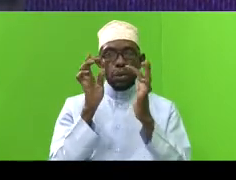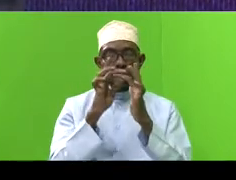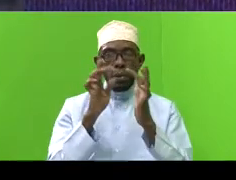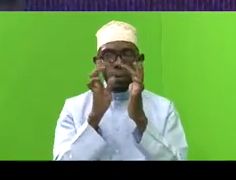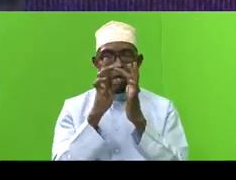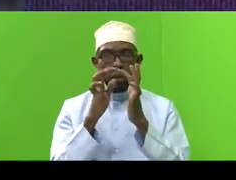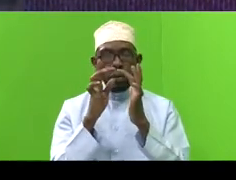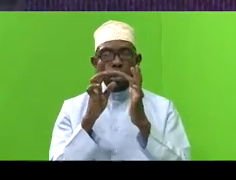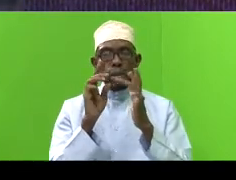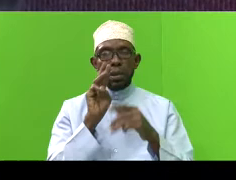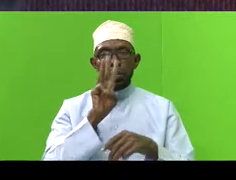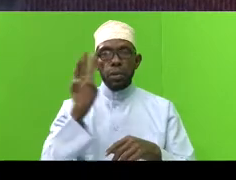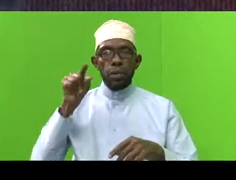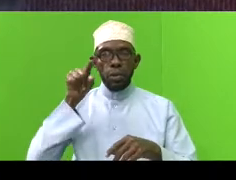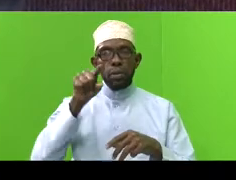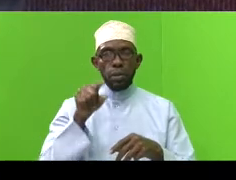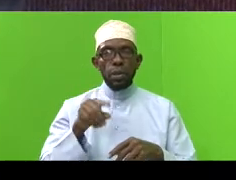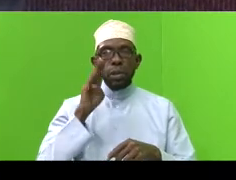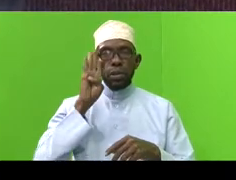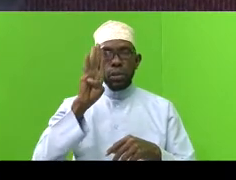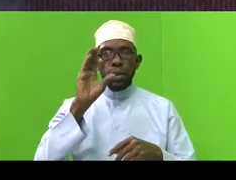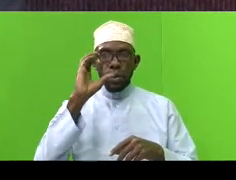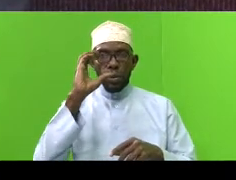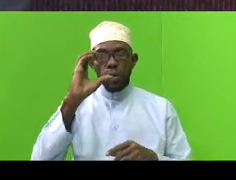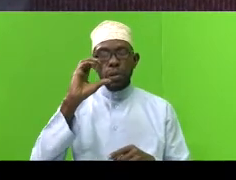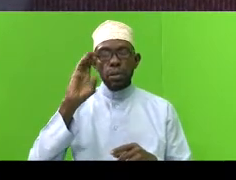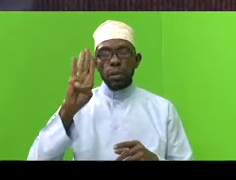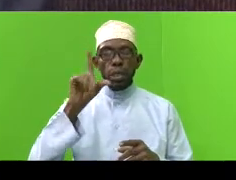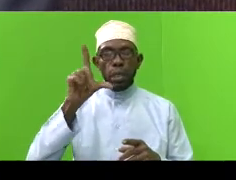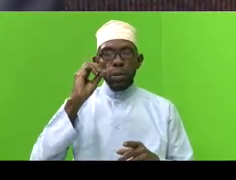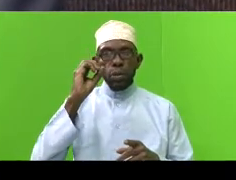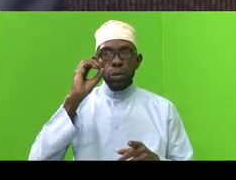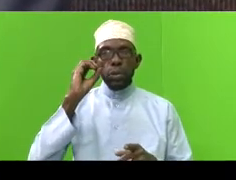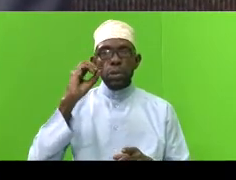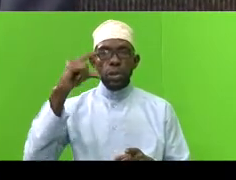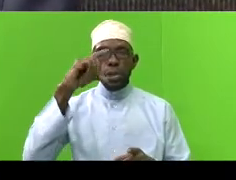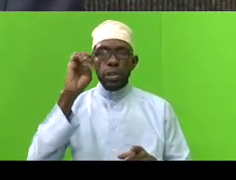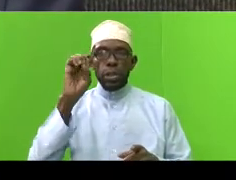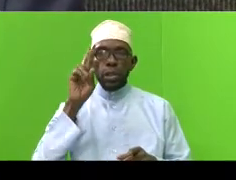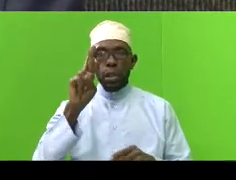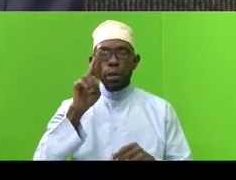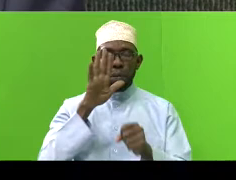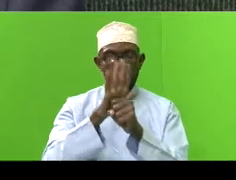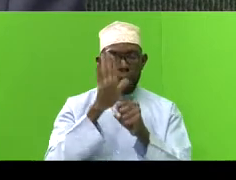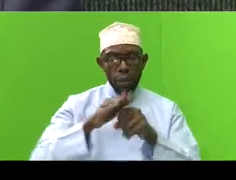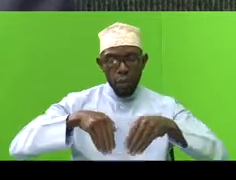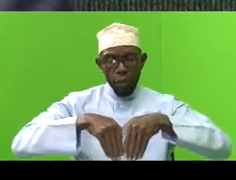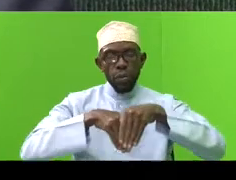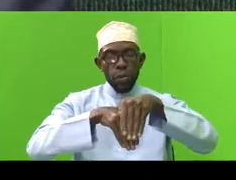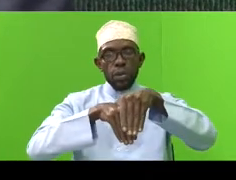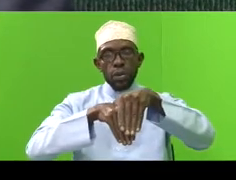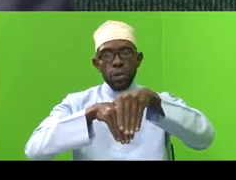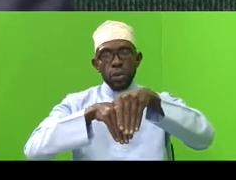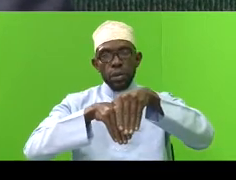on your site, kama ni blog or on your blog, the more you utasambaza, wambia watu vile uko na followers wengi. Wale sasa siku